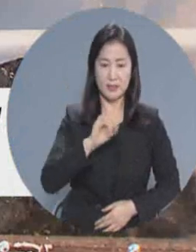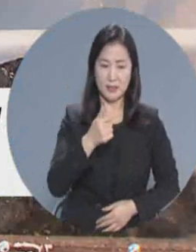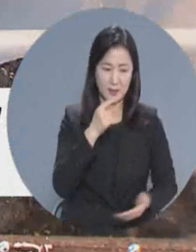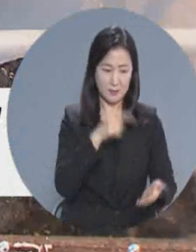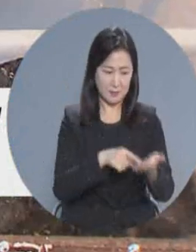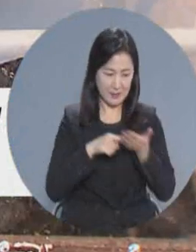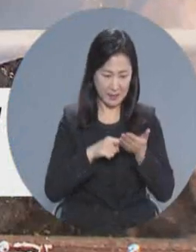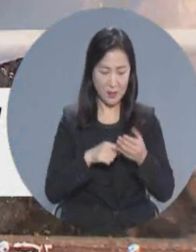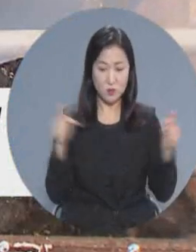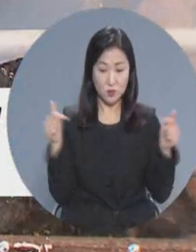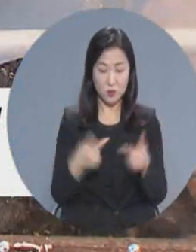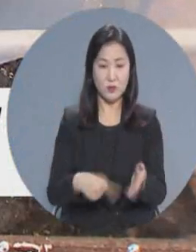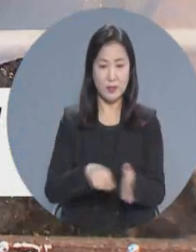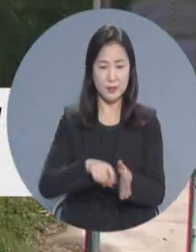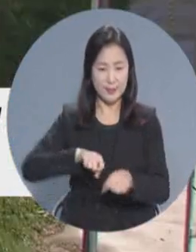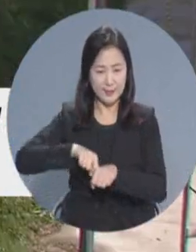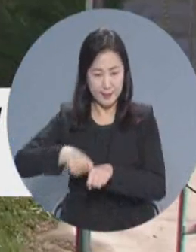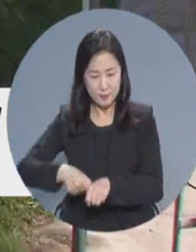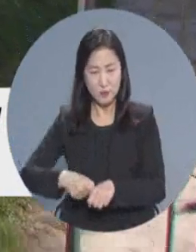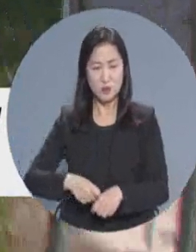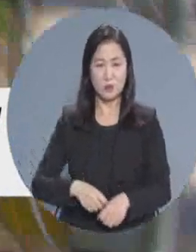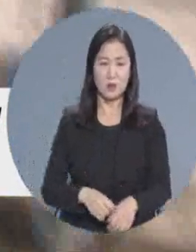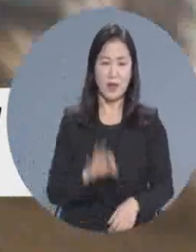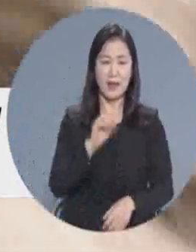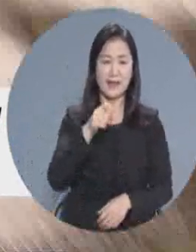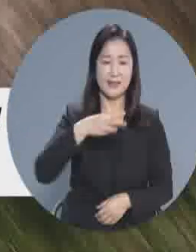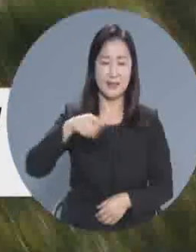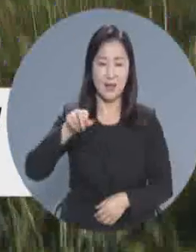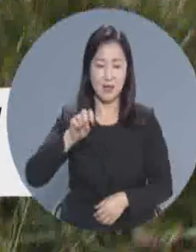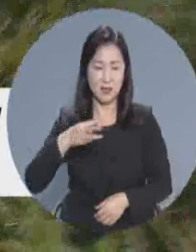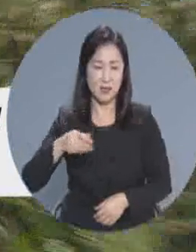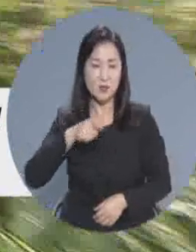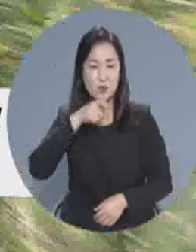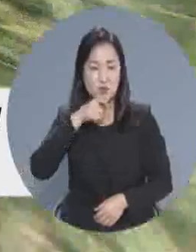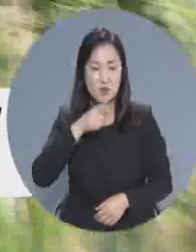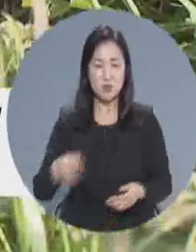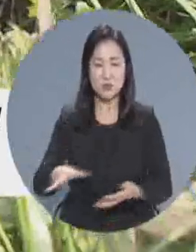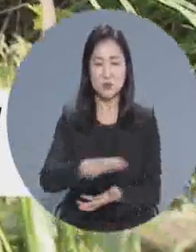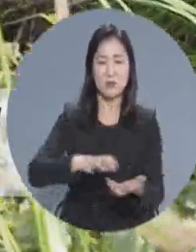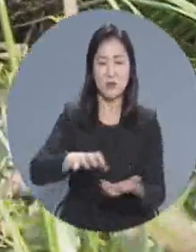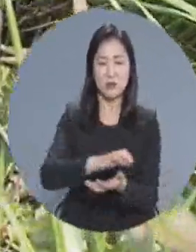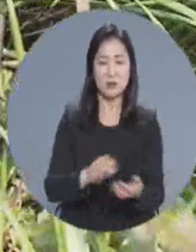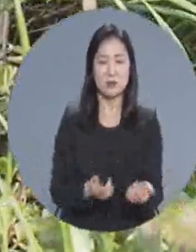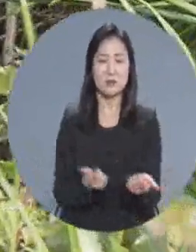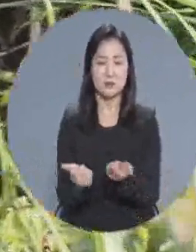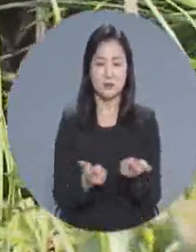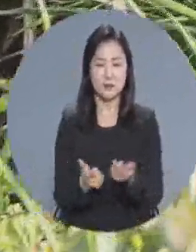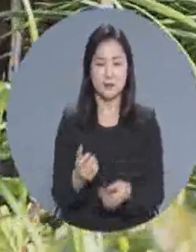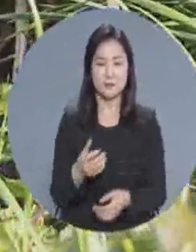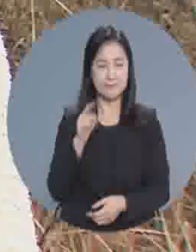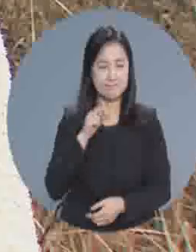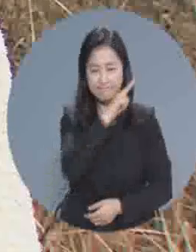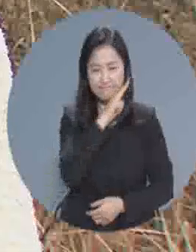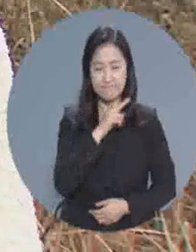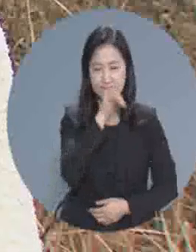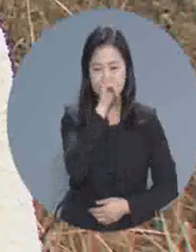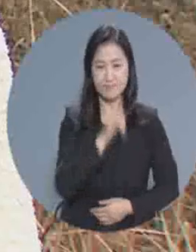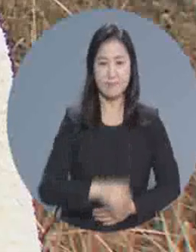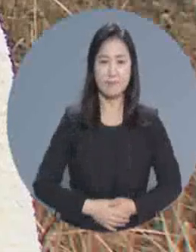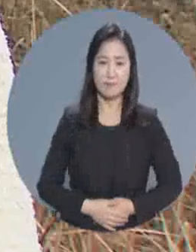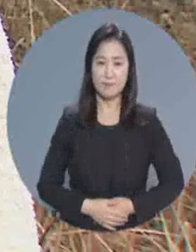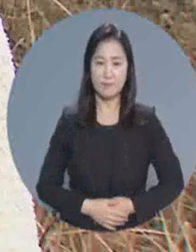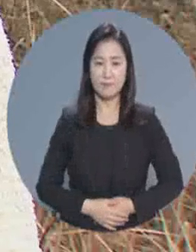검출되도록 누군가 인위적으로 알칼리성 물질을 저수지에 투입한 것으로 의심되는 대목입니다.